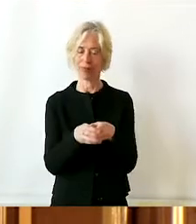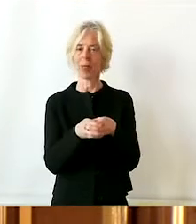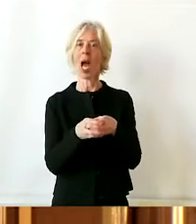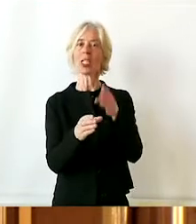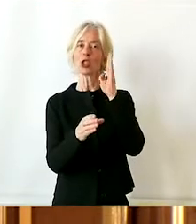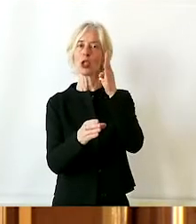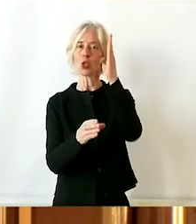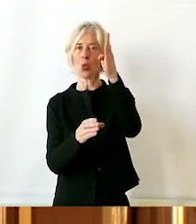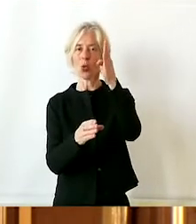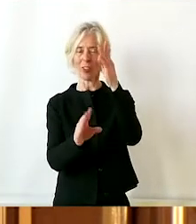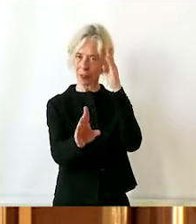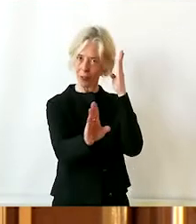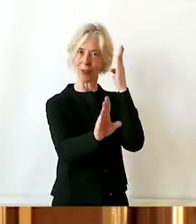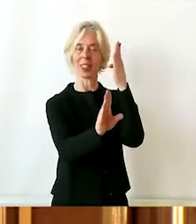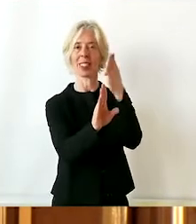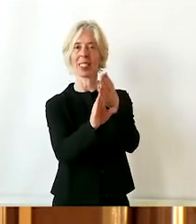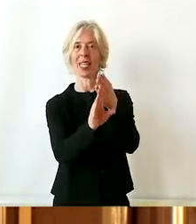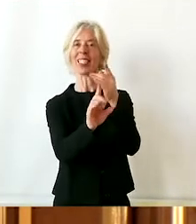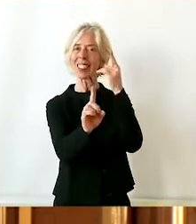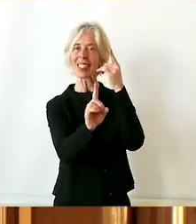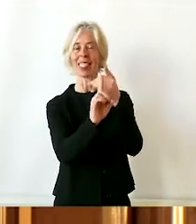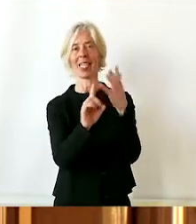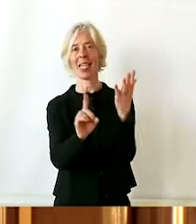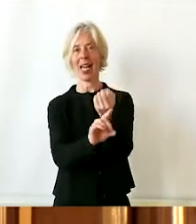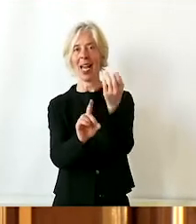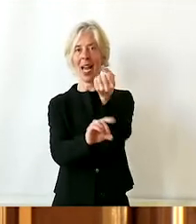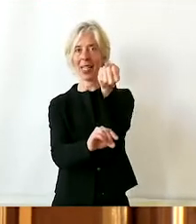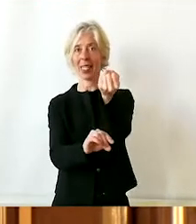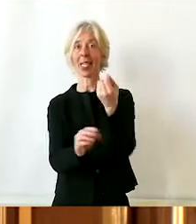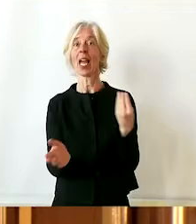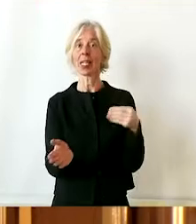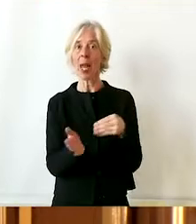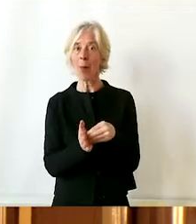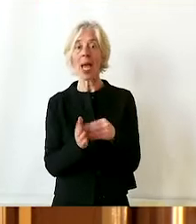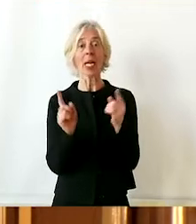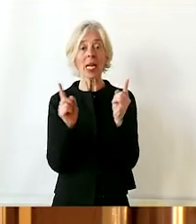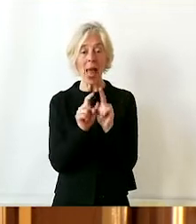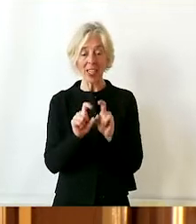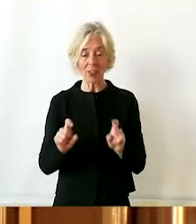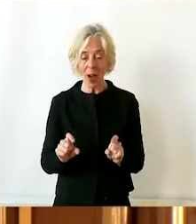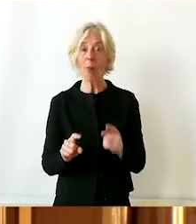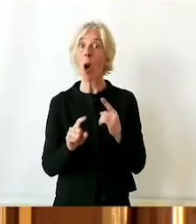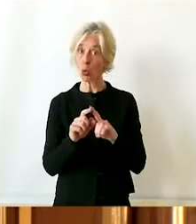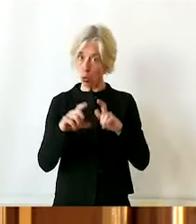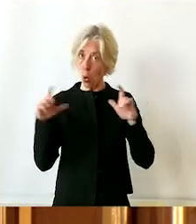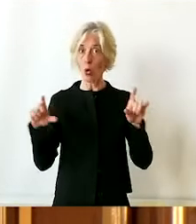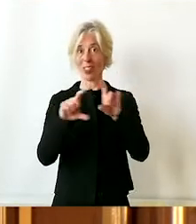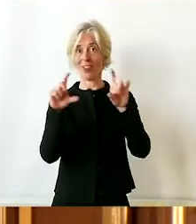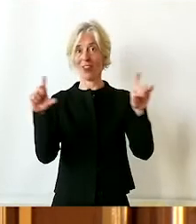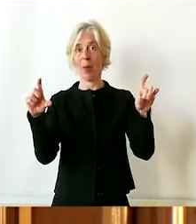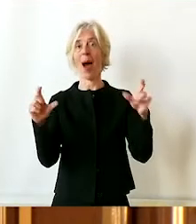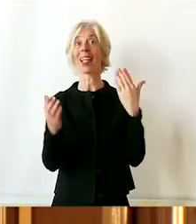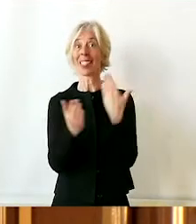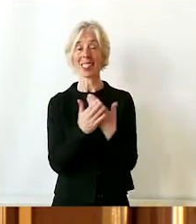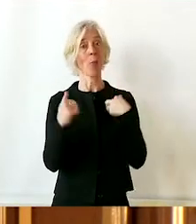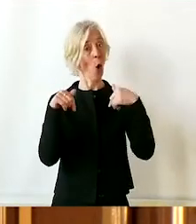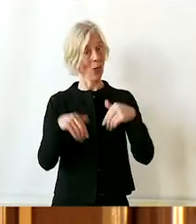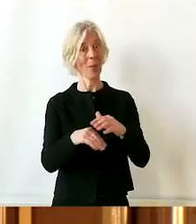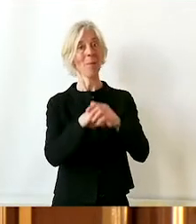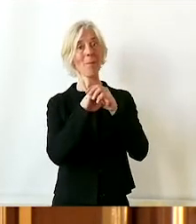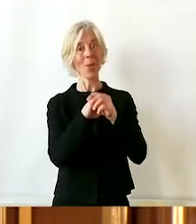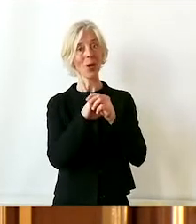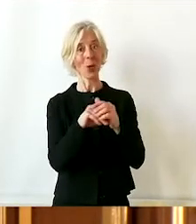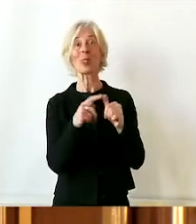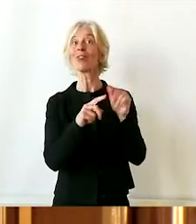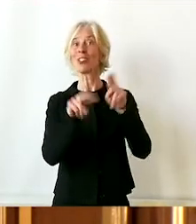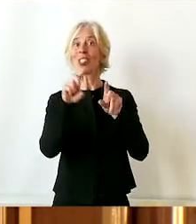teilnehmenden Unternehmen sind eben Start-ups, aber auch die großen Konzerne. Und deswegen begrüße ich heute zur Erstunterzeichnung ganz herzlich Herrn